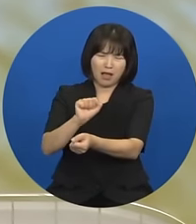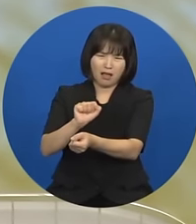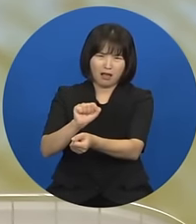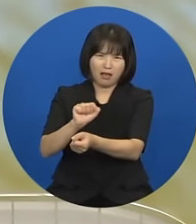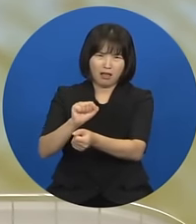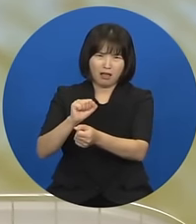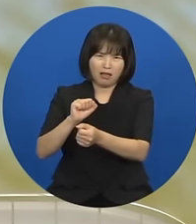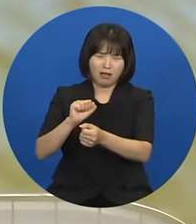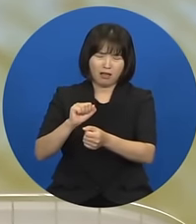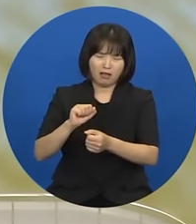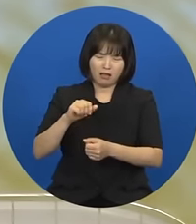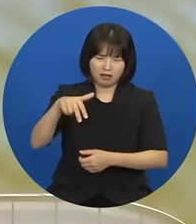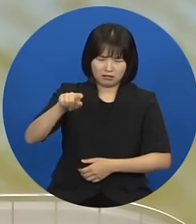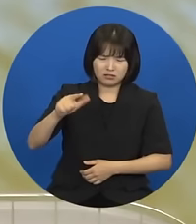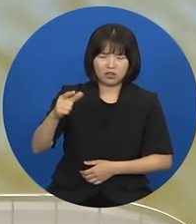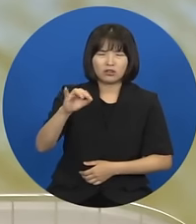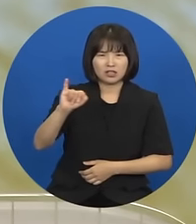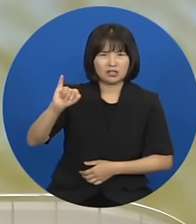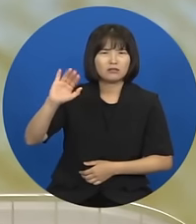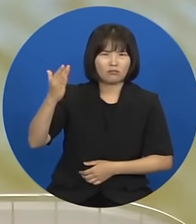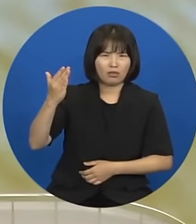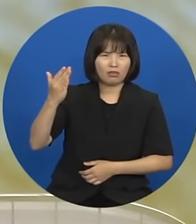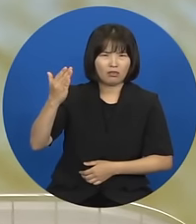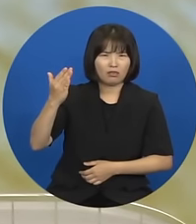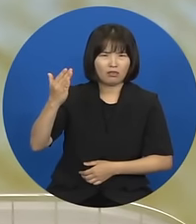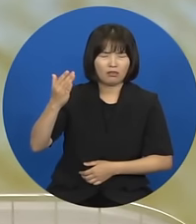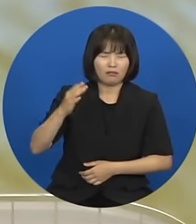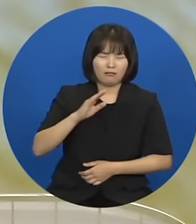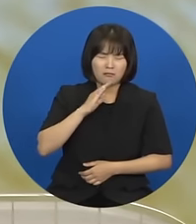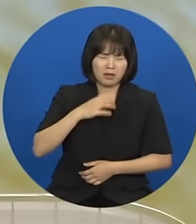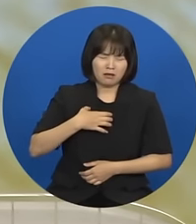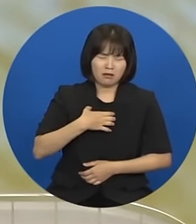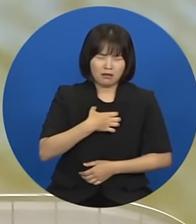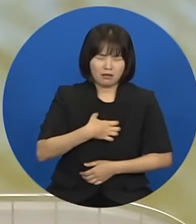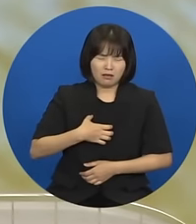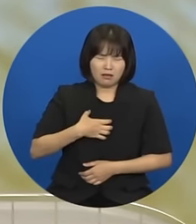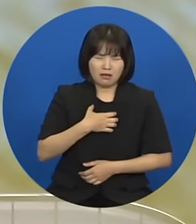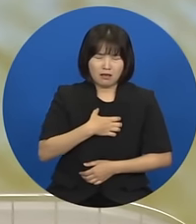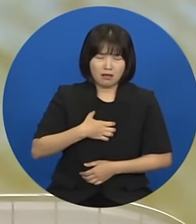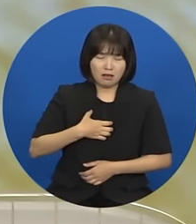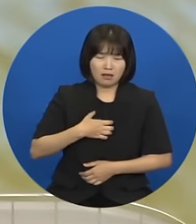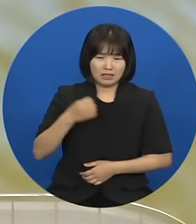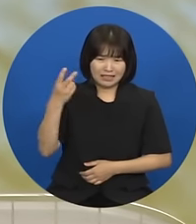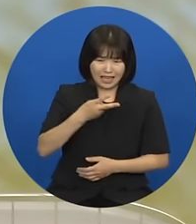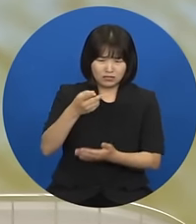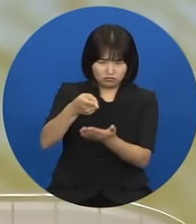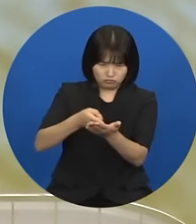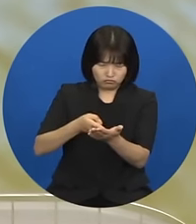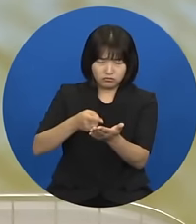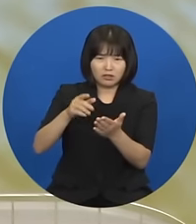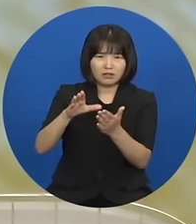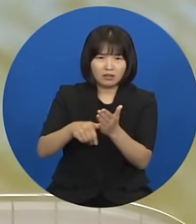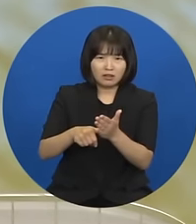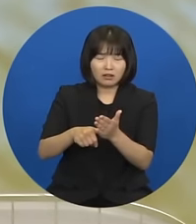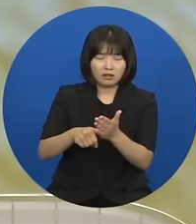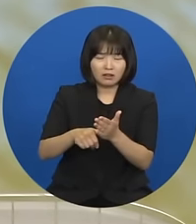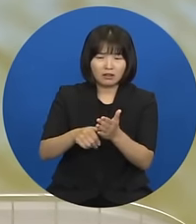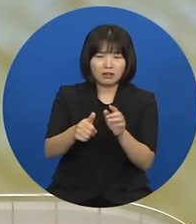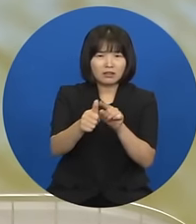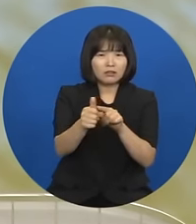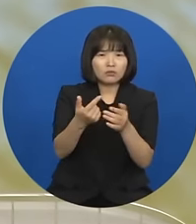받으신 거예요. 얼마나 염려가 되실까? 그때 다시 수술을 받으실 때 저도 그분을